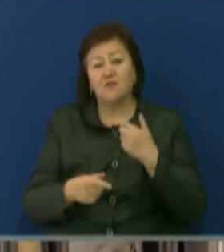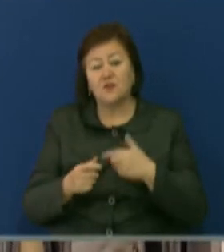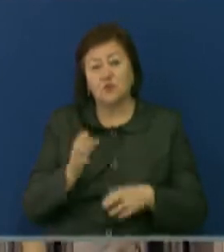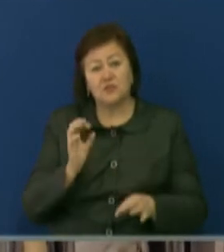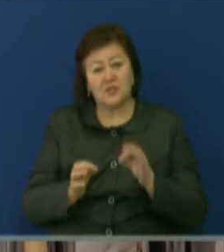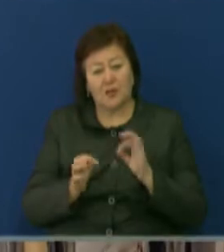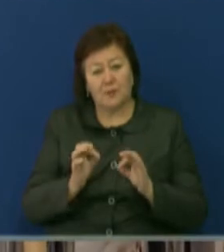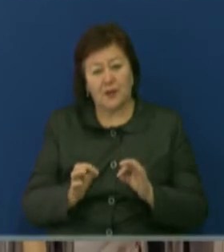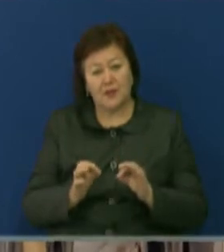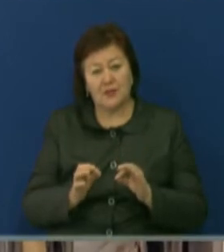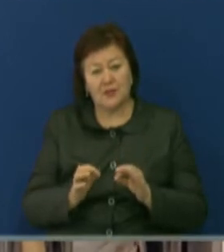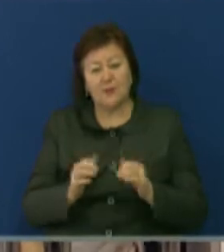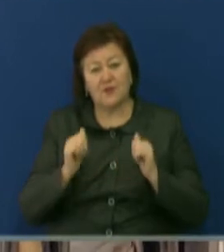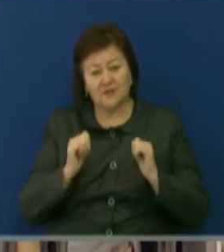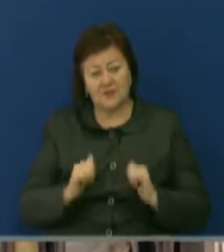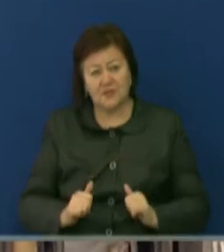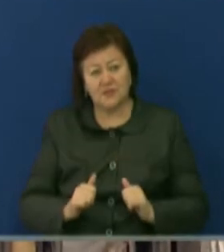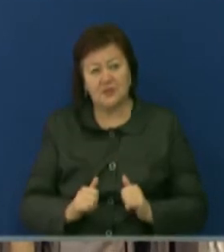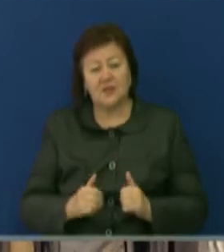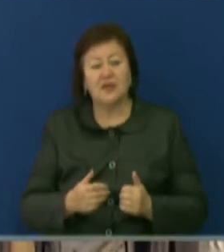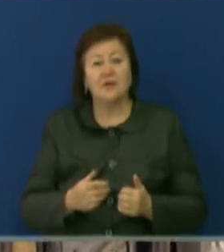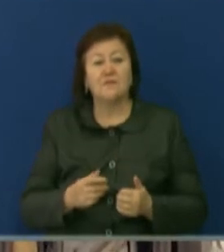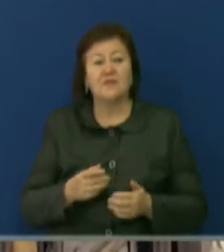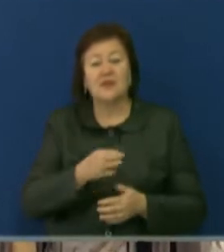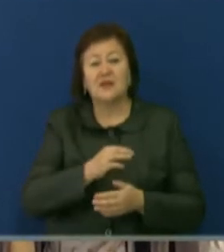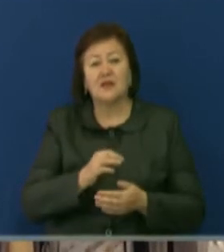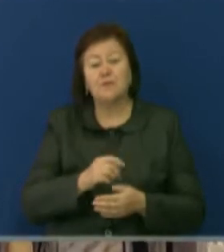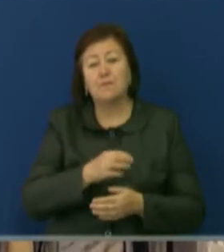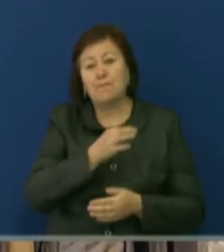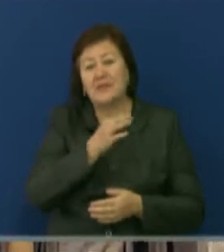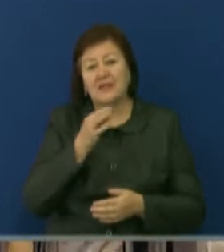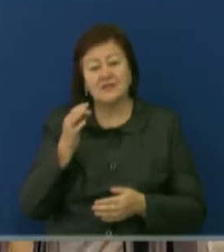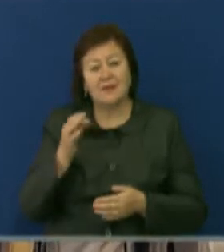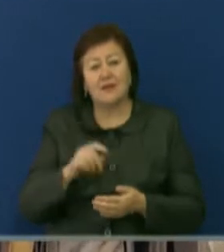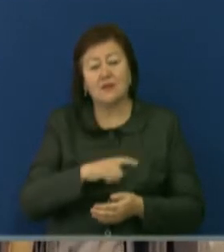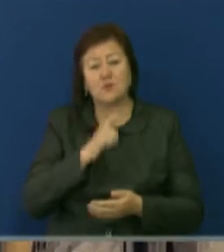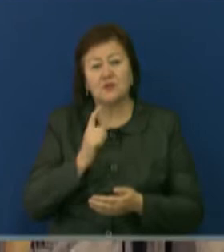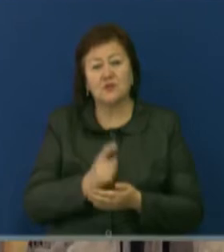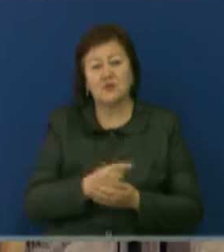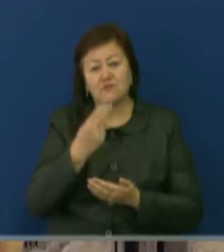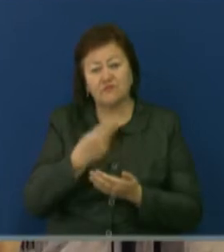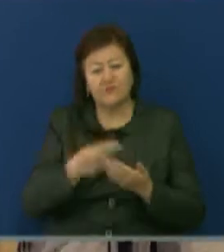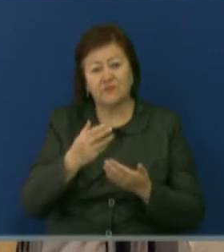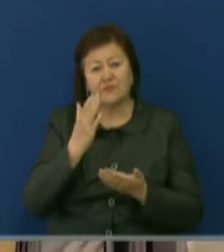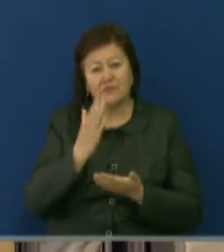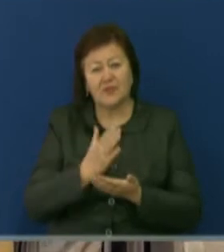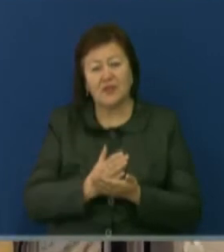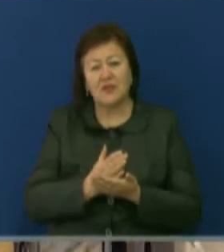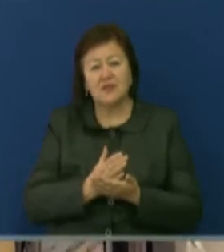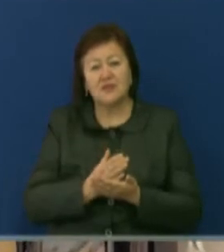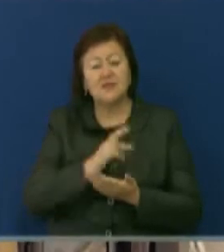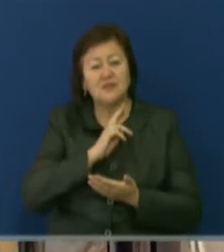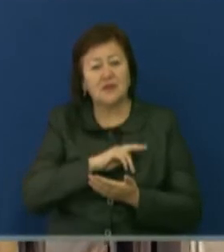рамках проведения оперативно-профилактического мероприятия. Жедел алдын алу шаралары барысында полиция басқармасында есепте тұрғандармен рейдтік жұмыстар